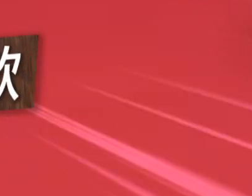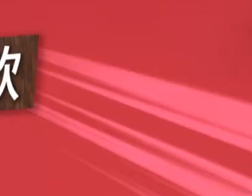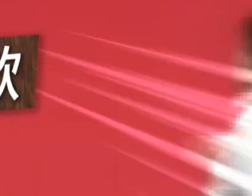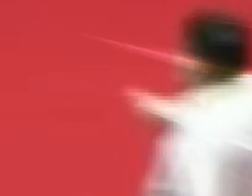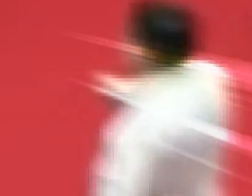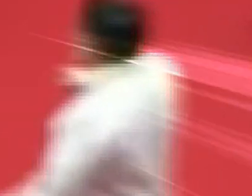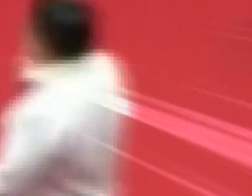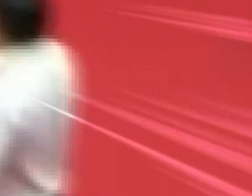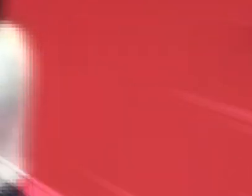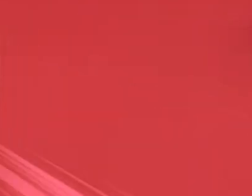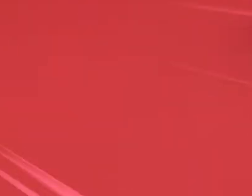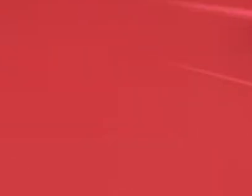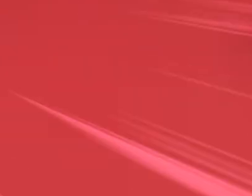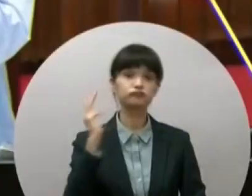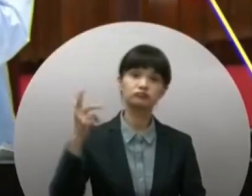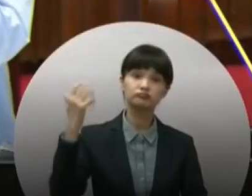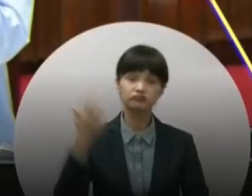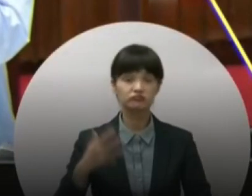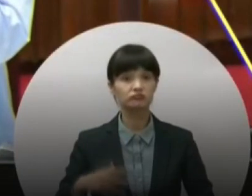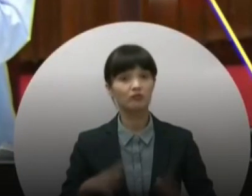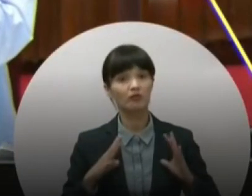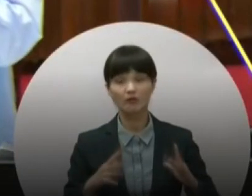道歉， 道歉， 你也是谁？